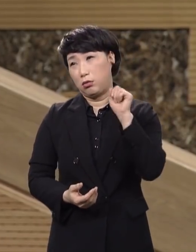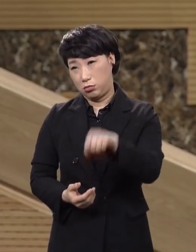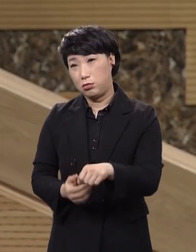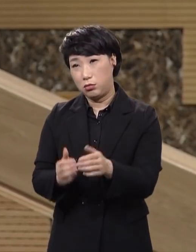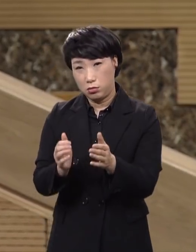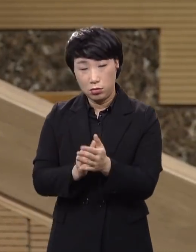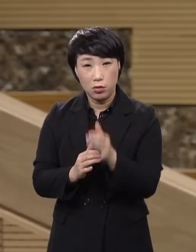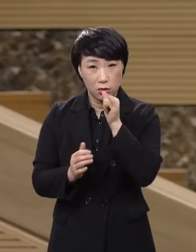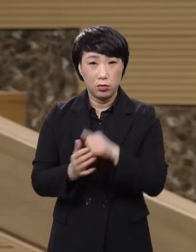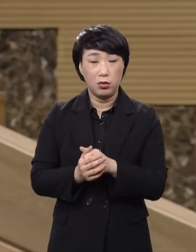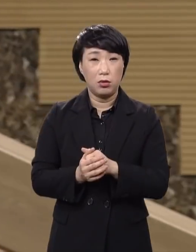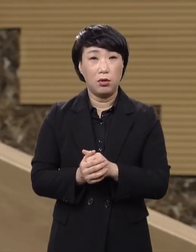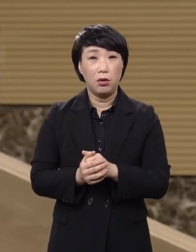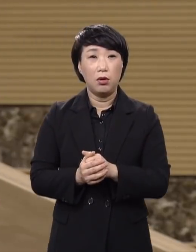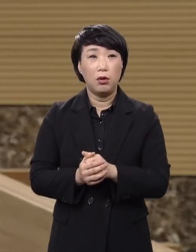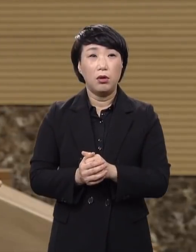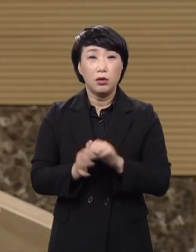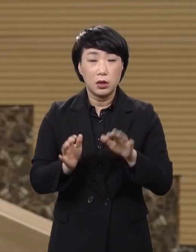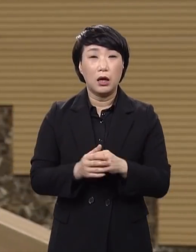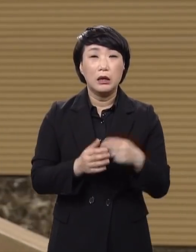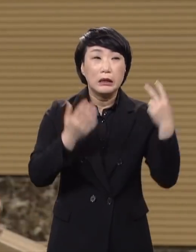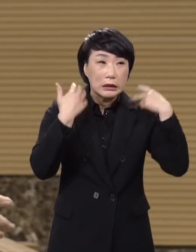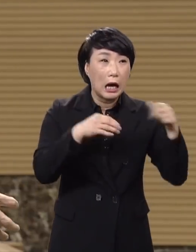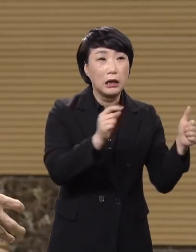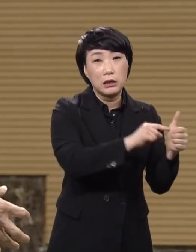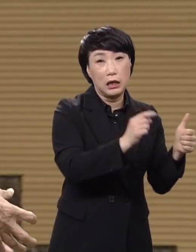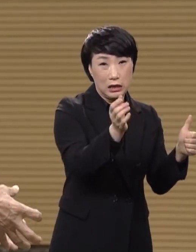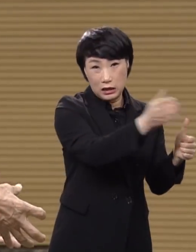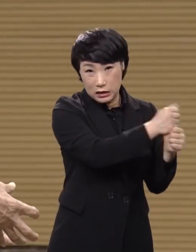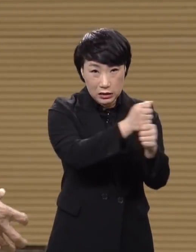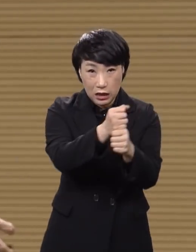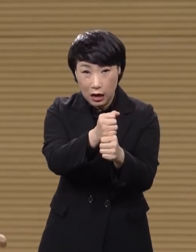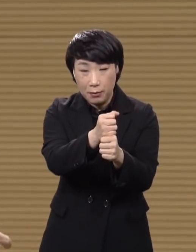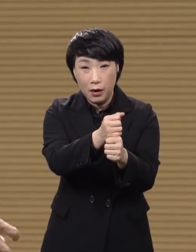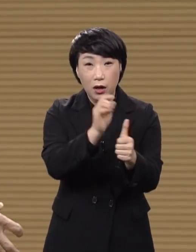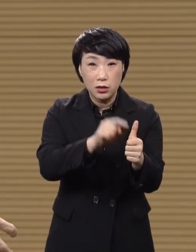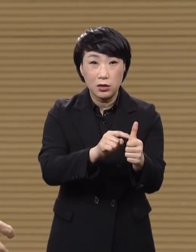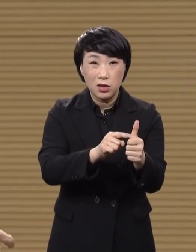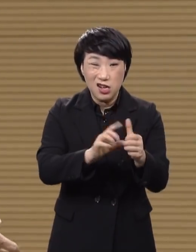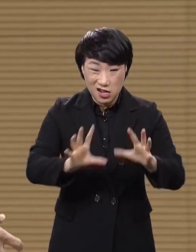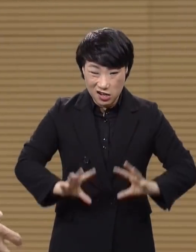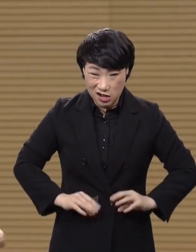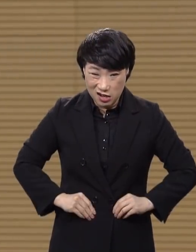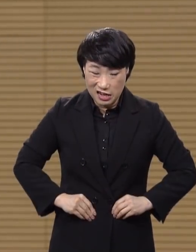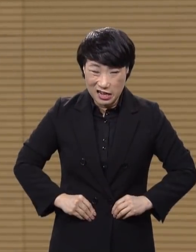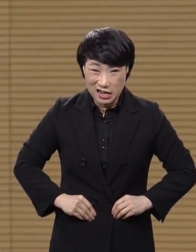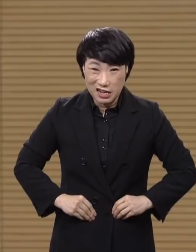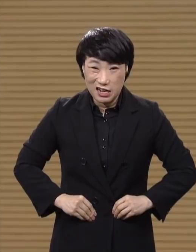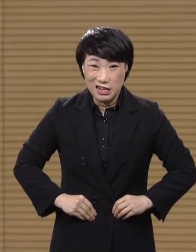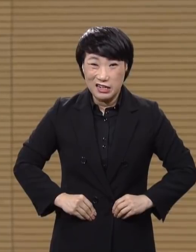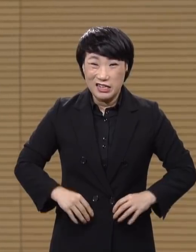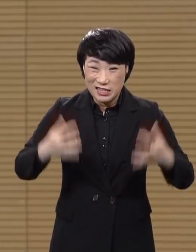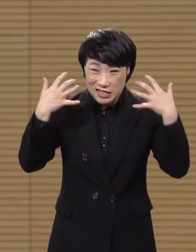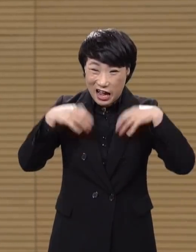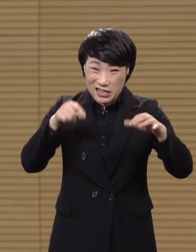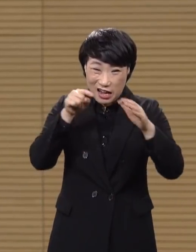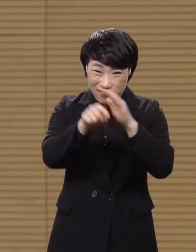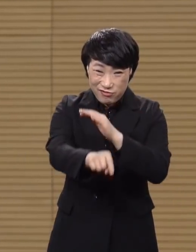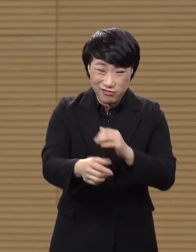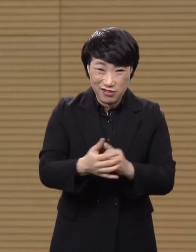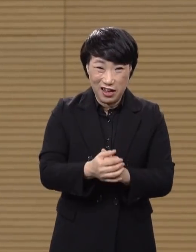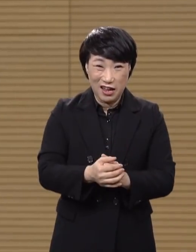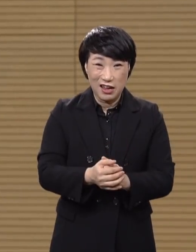그리하라. 그래서 이 다니엘을 데리다가 굶주려서 줄인 사자굴에